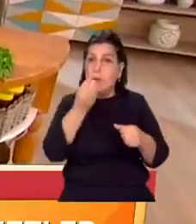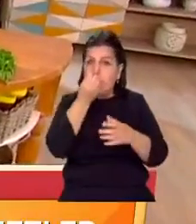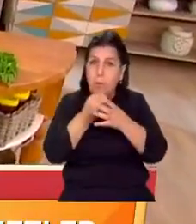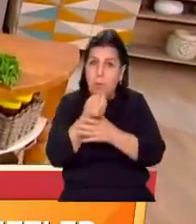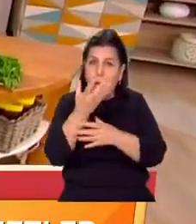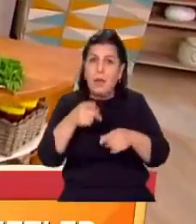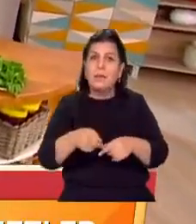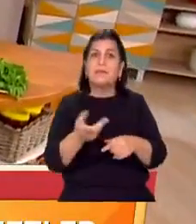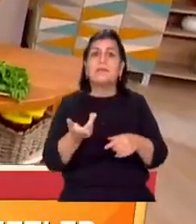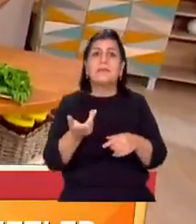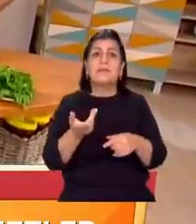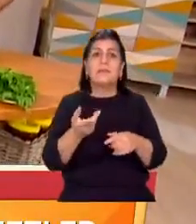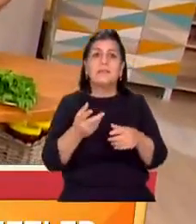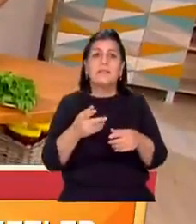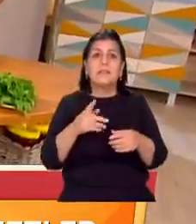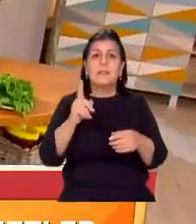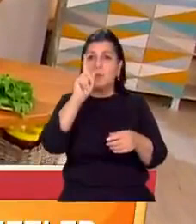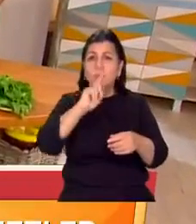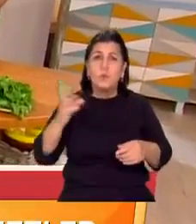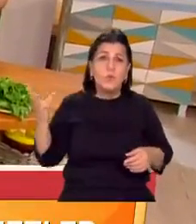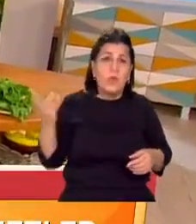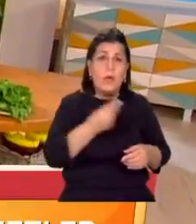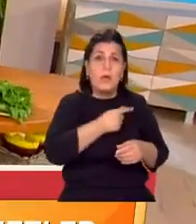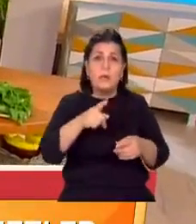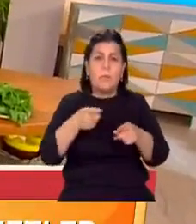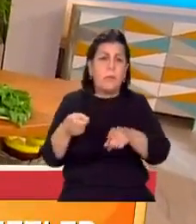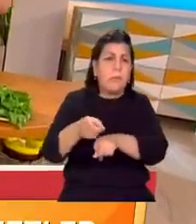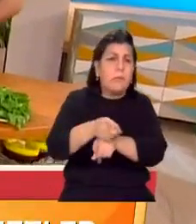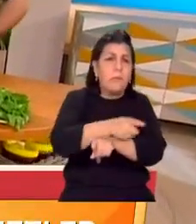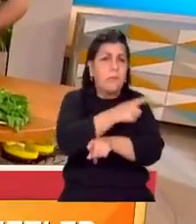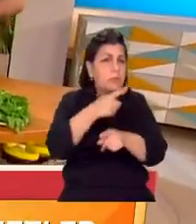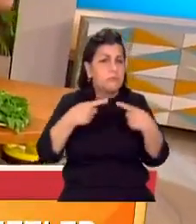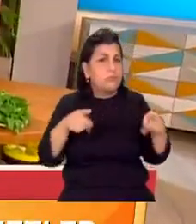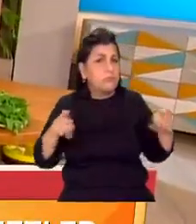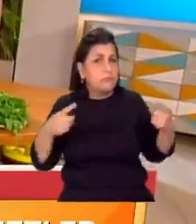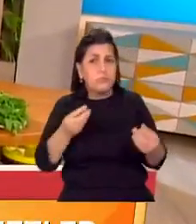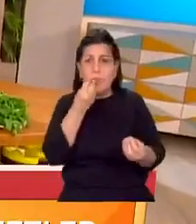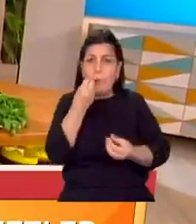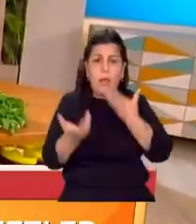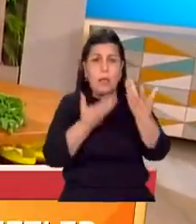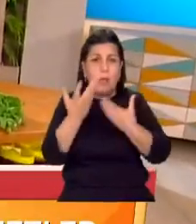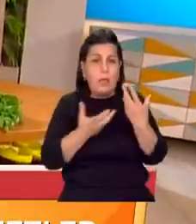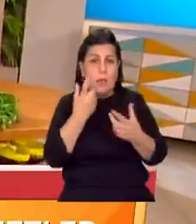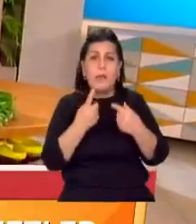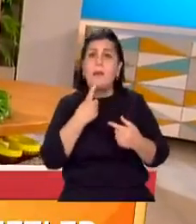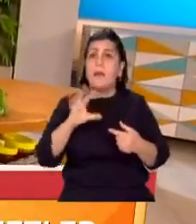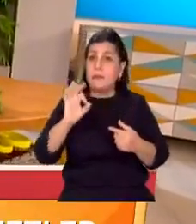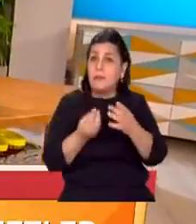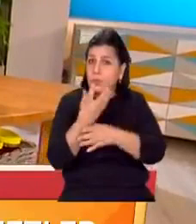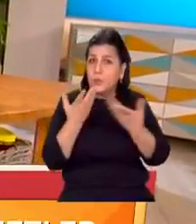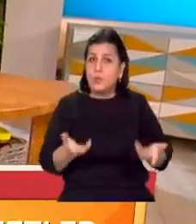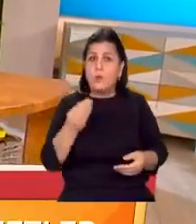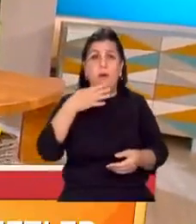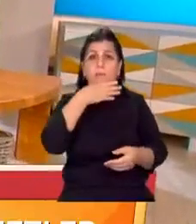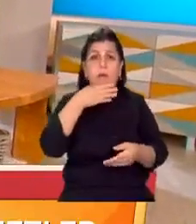da birlikte brüksel lahanası ve brokoli den yüzlerce lezzet çıkabiliyor yüzlerce lezzet ve tat çıkabiliyor Onun için çok